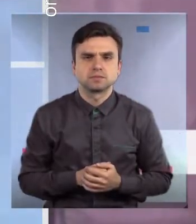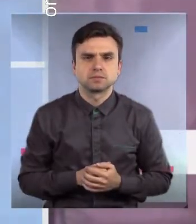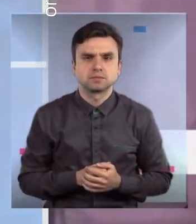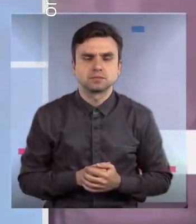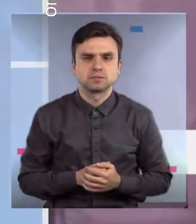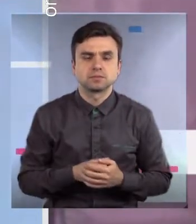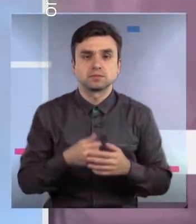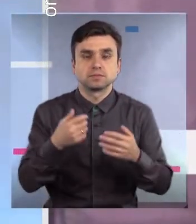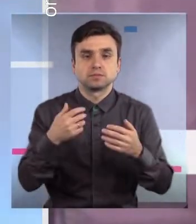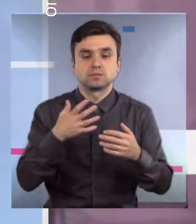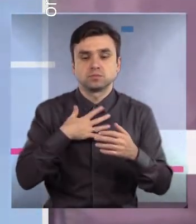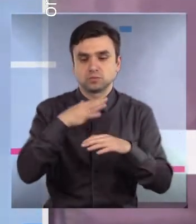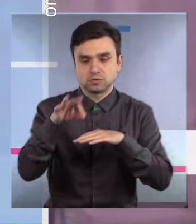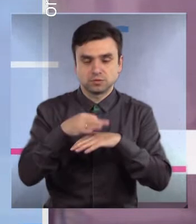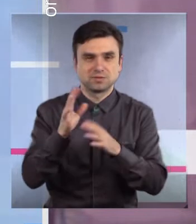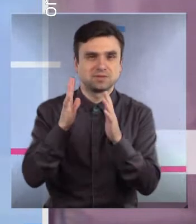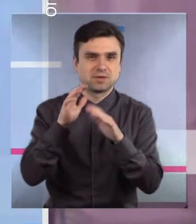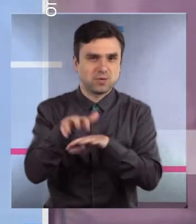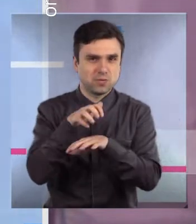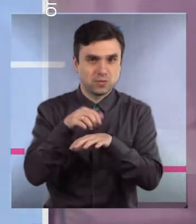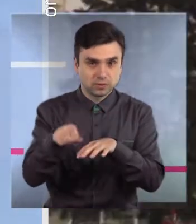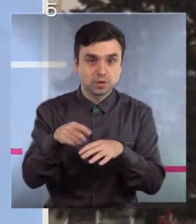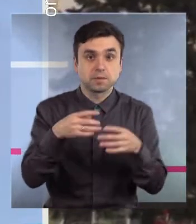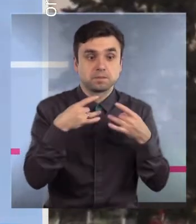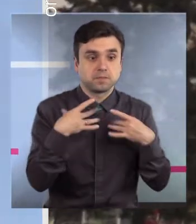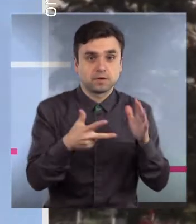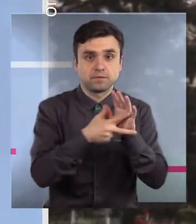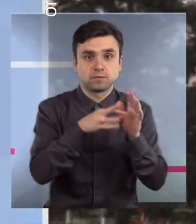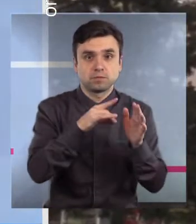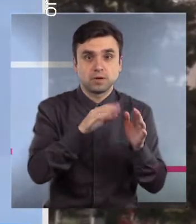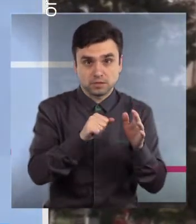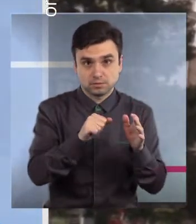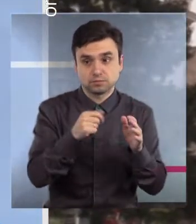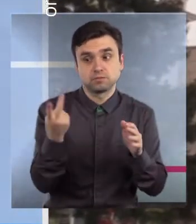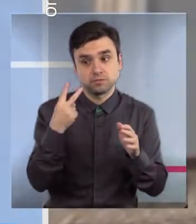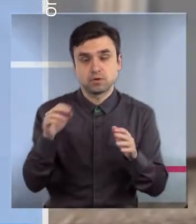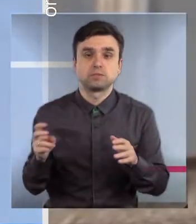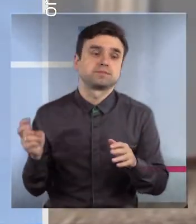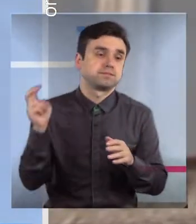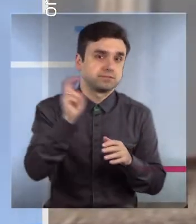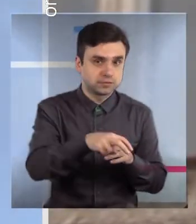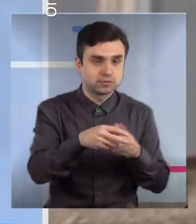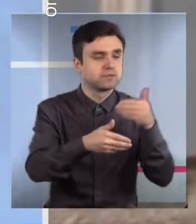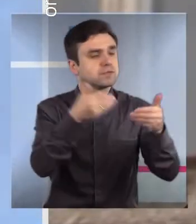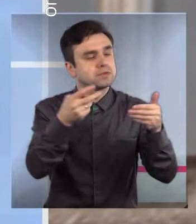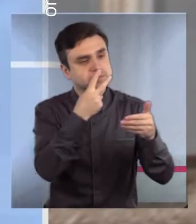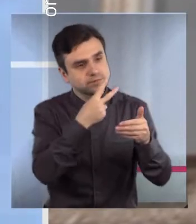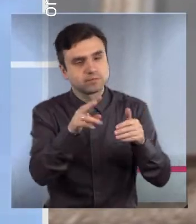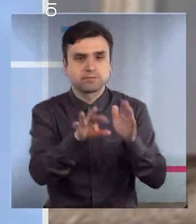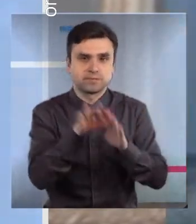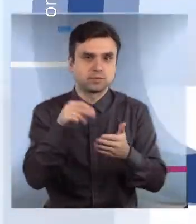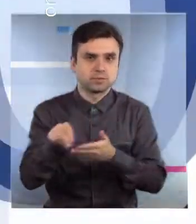8 марта до виставки, щоб подивилися котят. Подробиці цих та інших новин дивіться